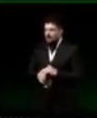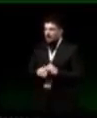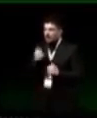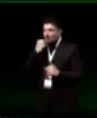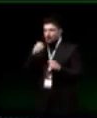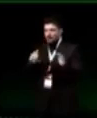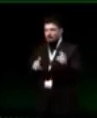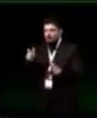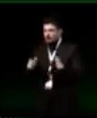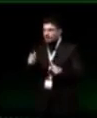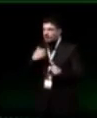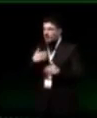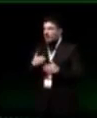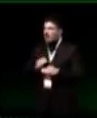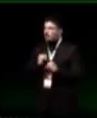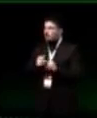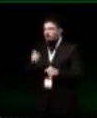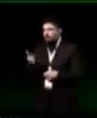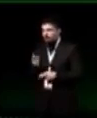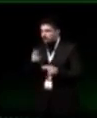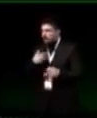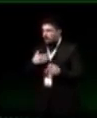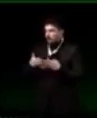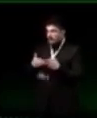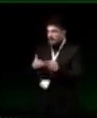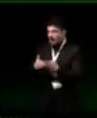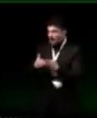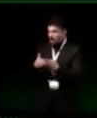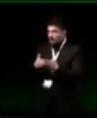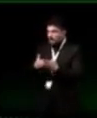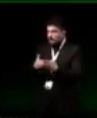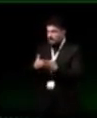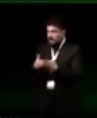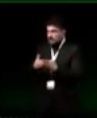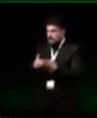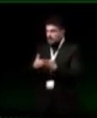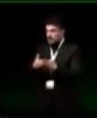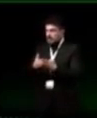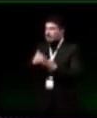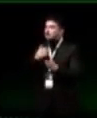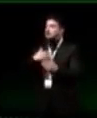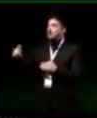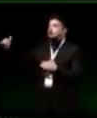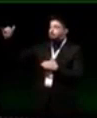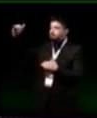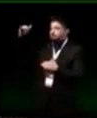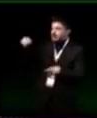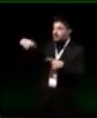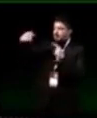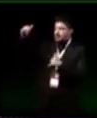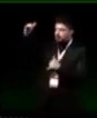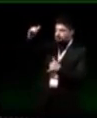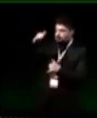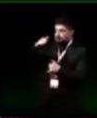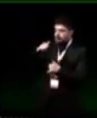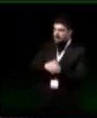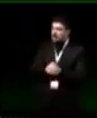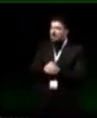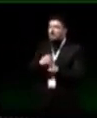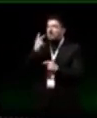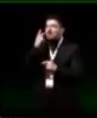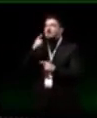perché le grandi navi da guerra non riuscivano a entrare ed erano sotto l'attacco dell'aviazione nemica. E chi di voi ha visto il